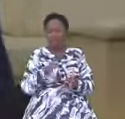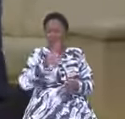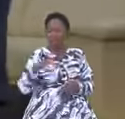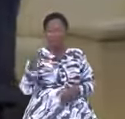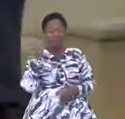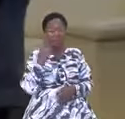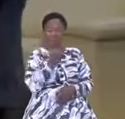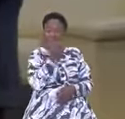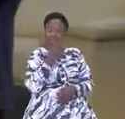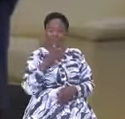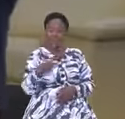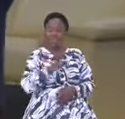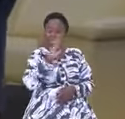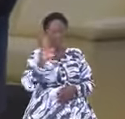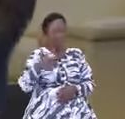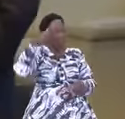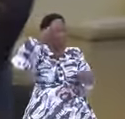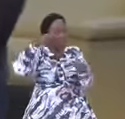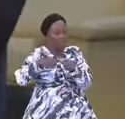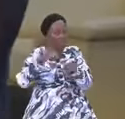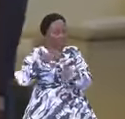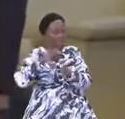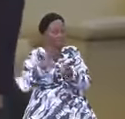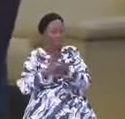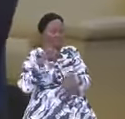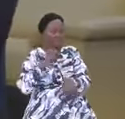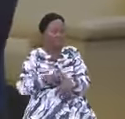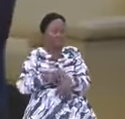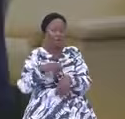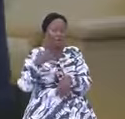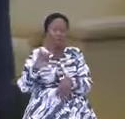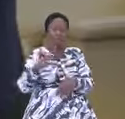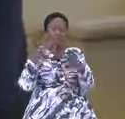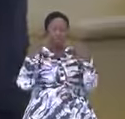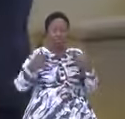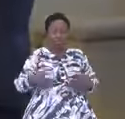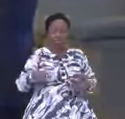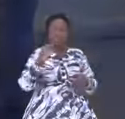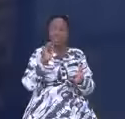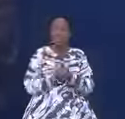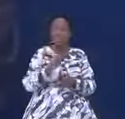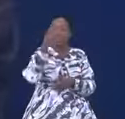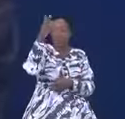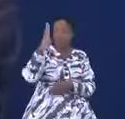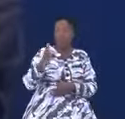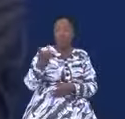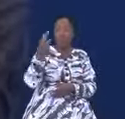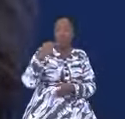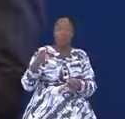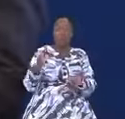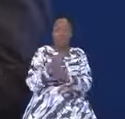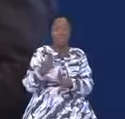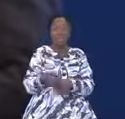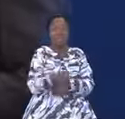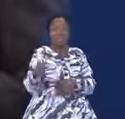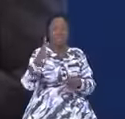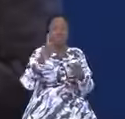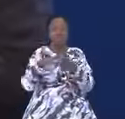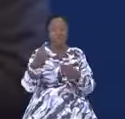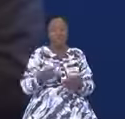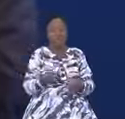sont pas rappeler en ce moment de ce découragement que dieu les conduisait à la terre promise